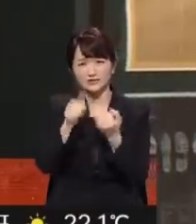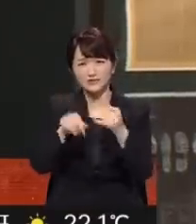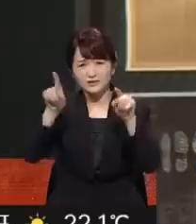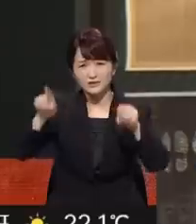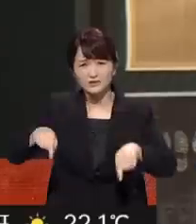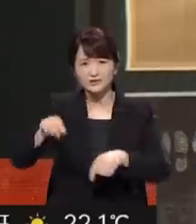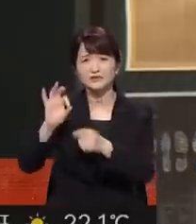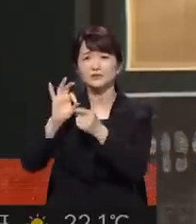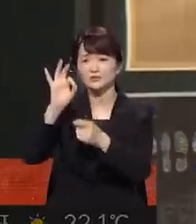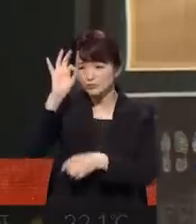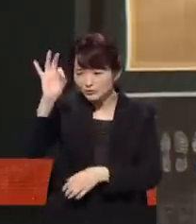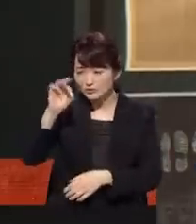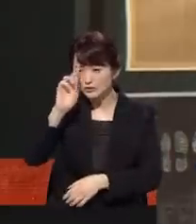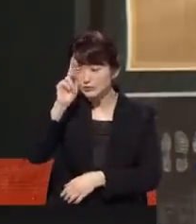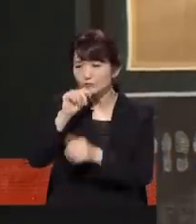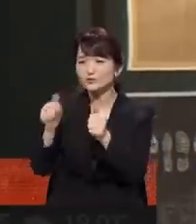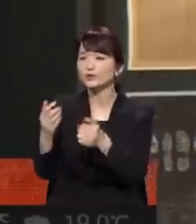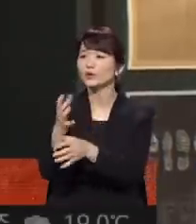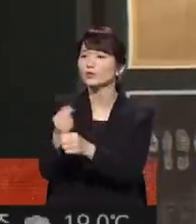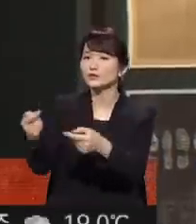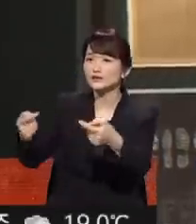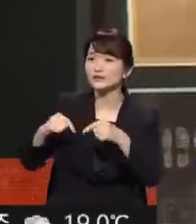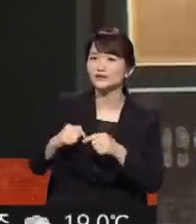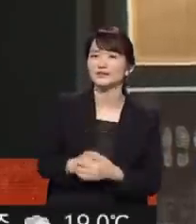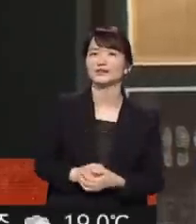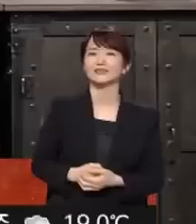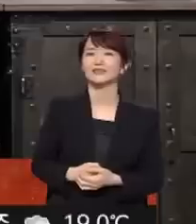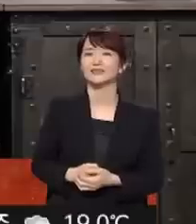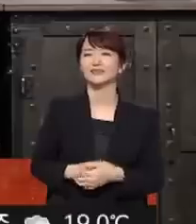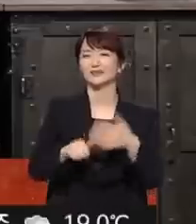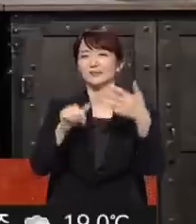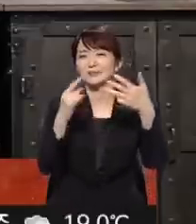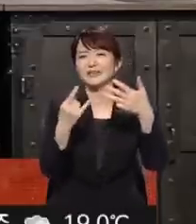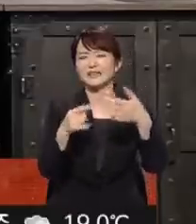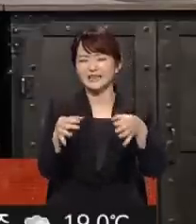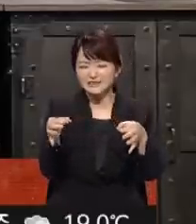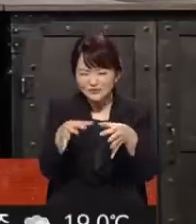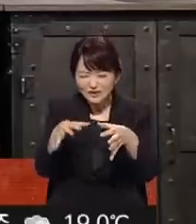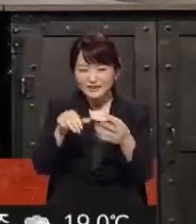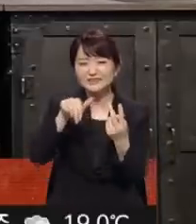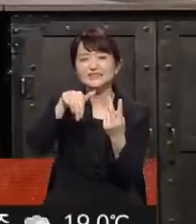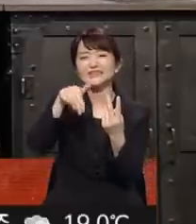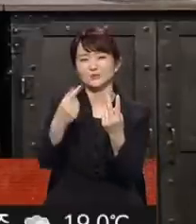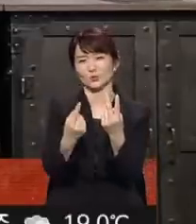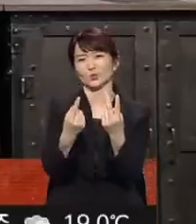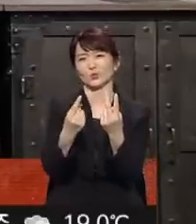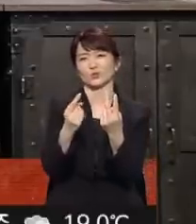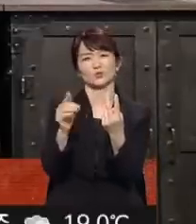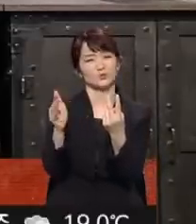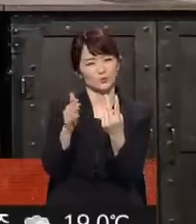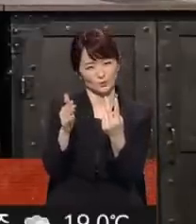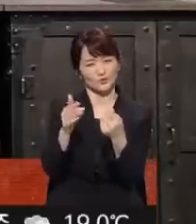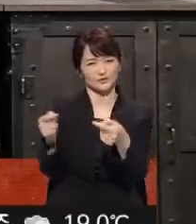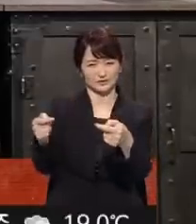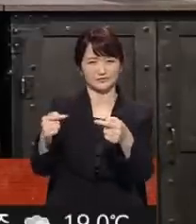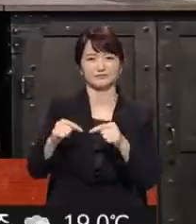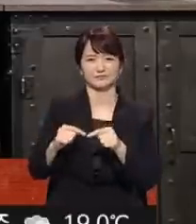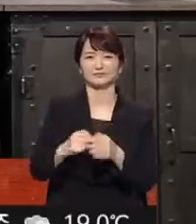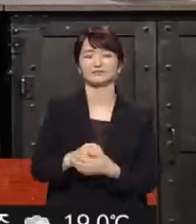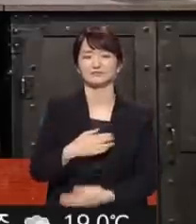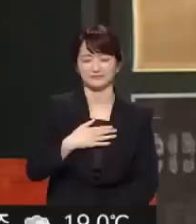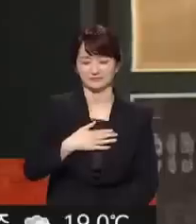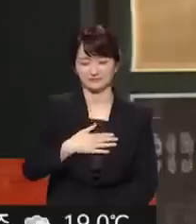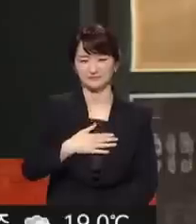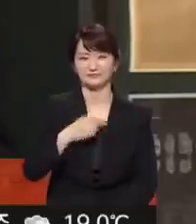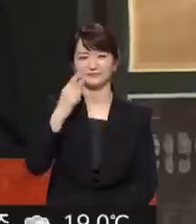언제 나와요 하신 박윤경님, 박 변호사님. 8회째 2초 정도 나옵니다. 8회째. 몇 초? 2초 정도요. 알겠습니다.